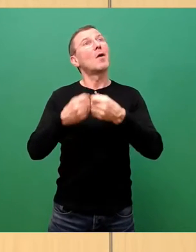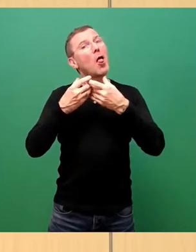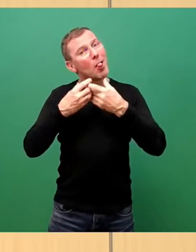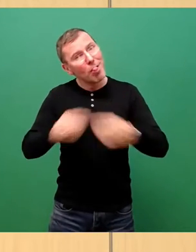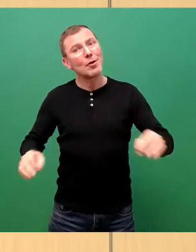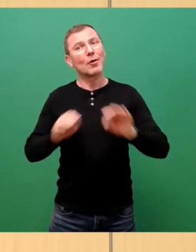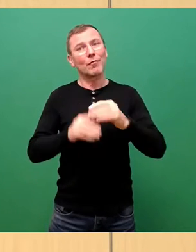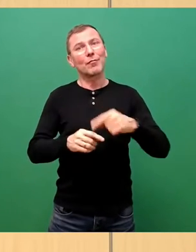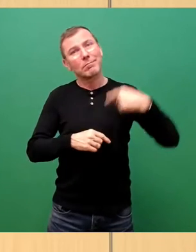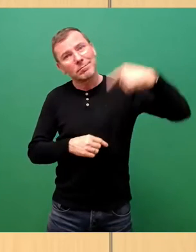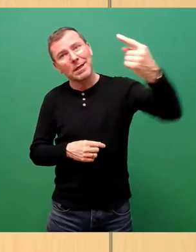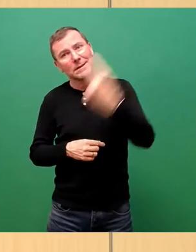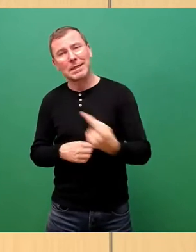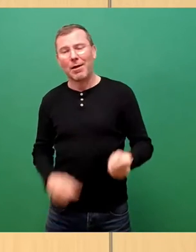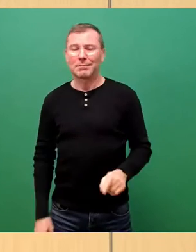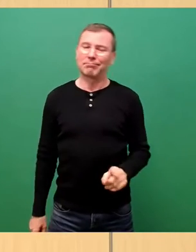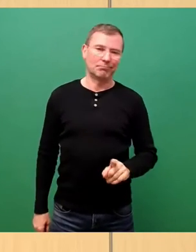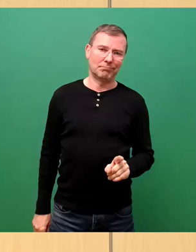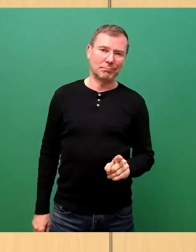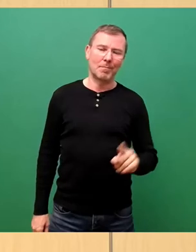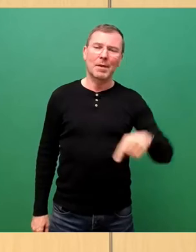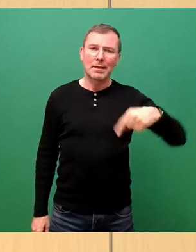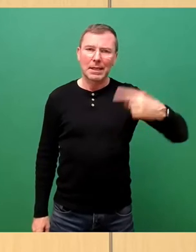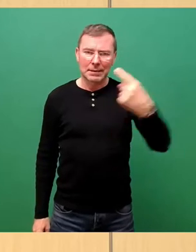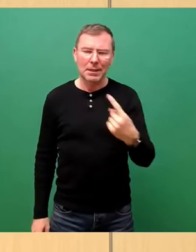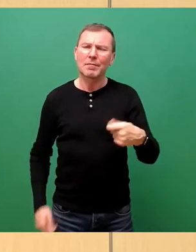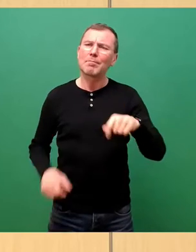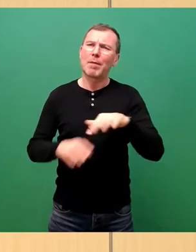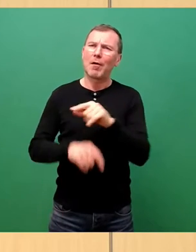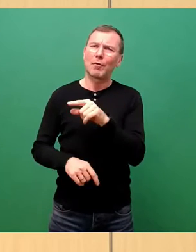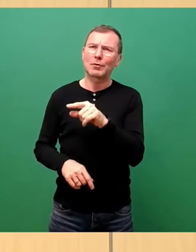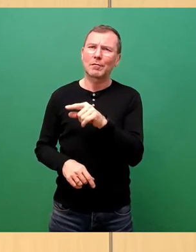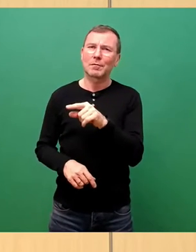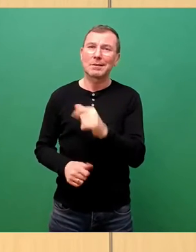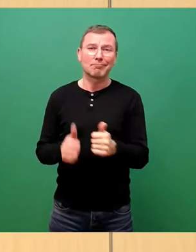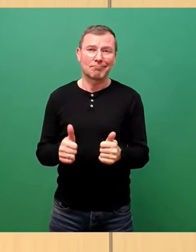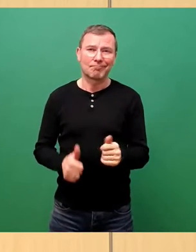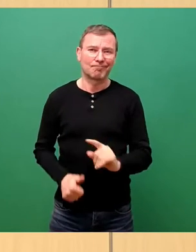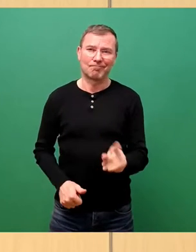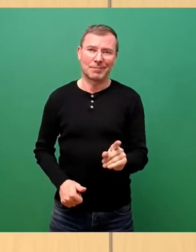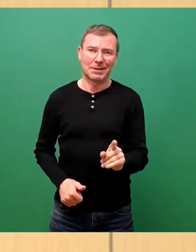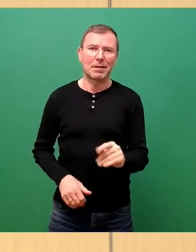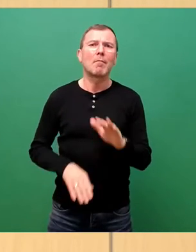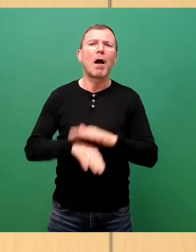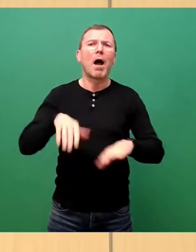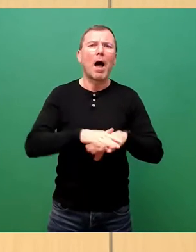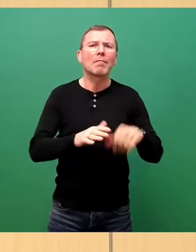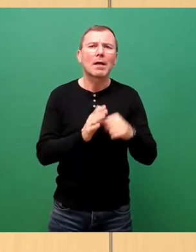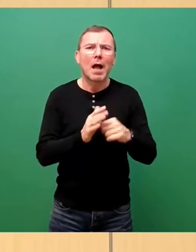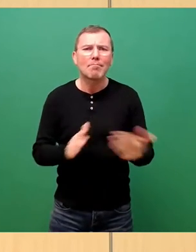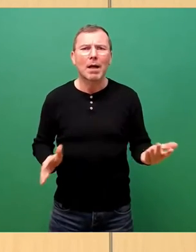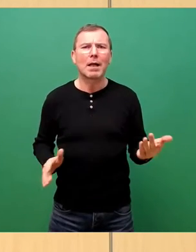Jahren sein wird. Die kommenden Jahre sehen für die Bauwirtschaft nicht sonderlich rosig aus. Handwerkermangel infolge von